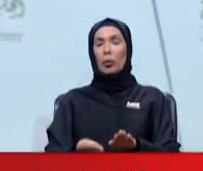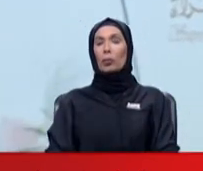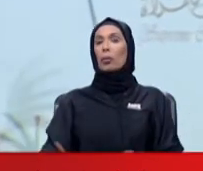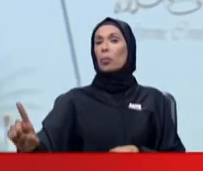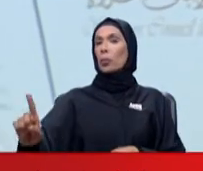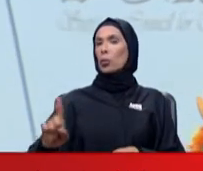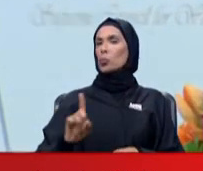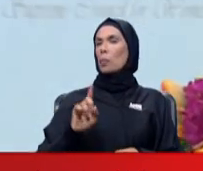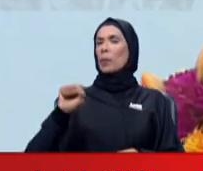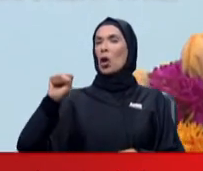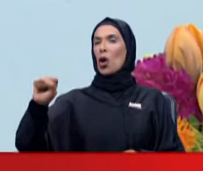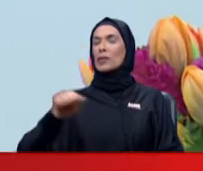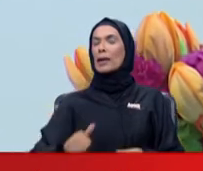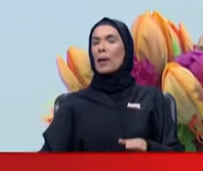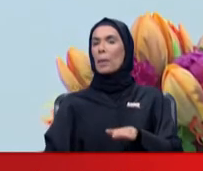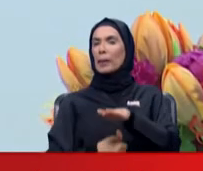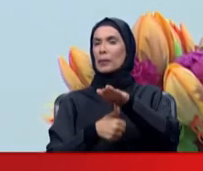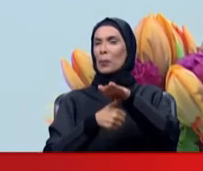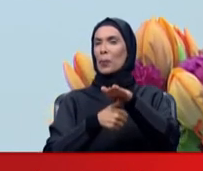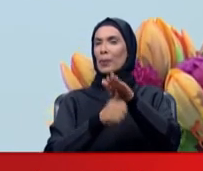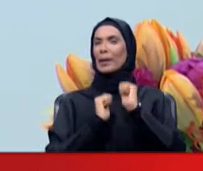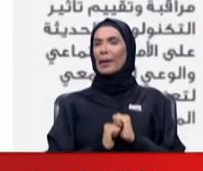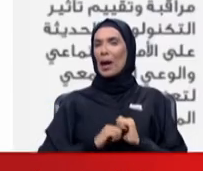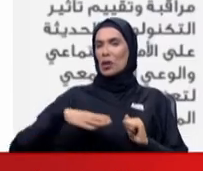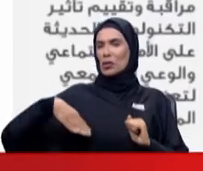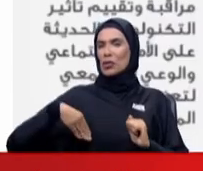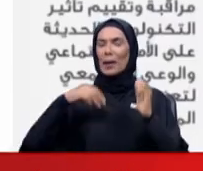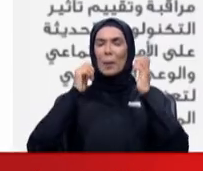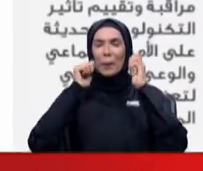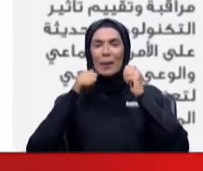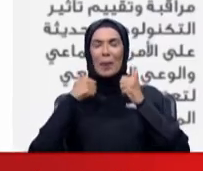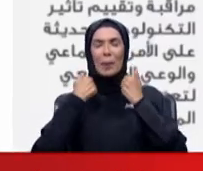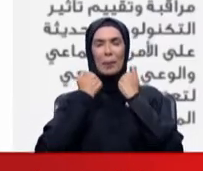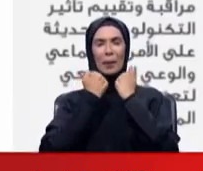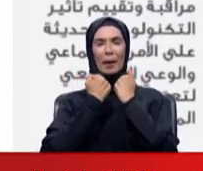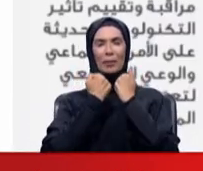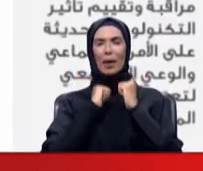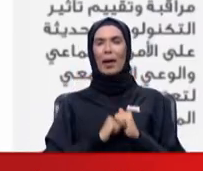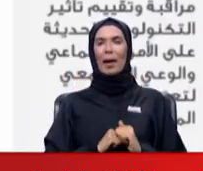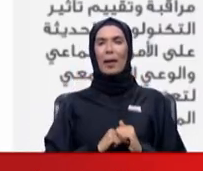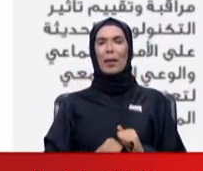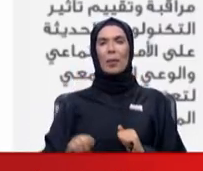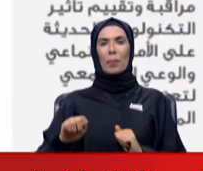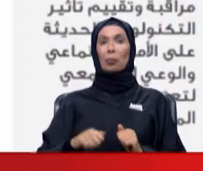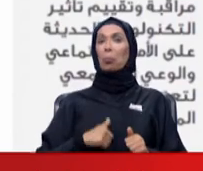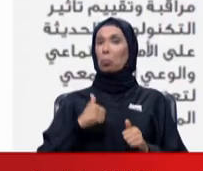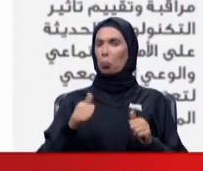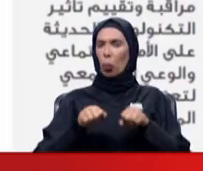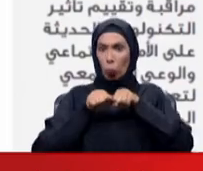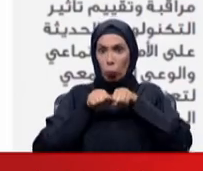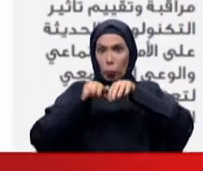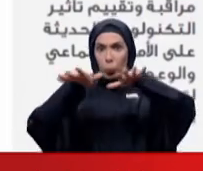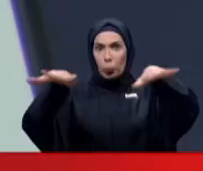وبتوجيهات كريمة من رئيسته صاحبة السمو الملكي الأميرة سبيكة بنت إبراهيم الخليفة استنفر بكل